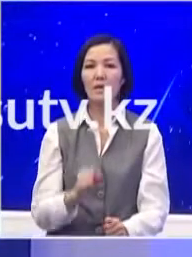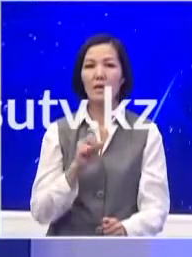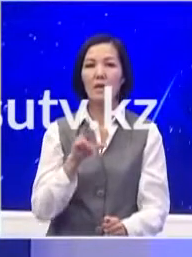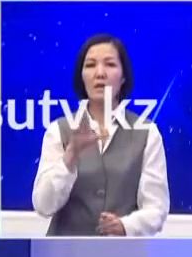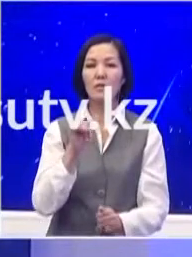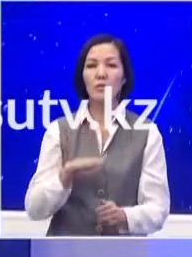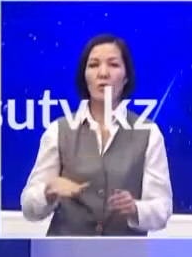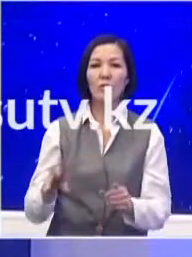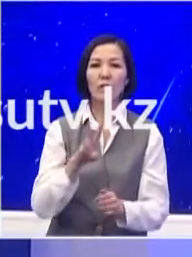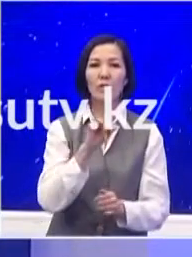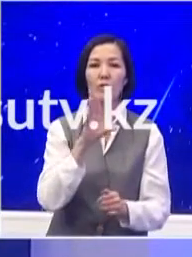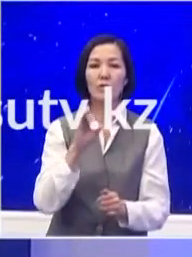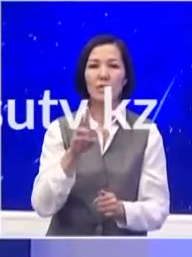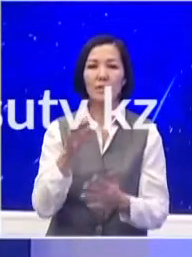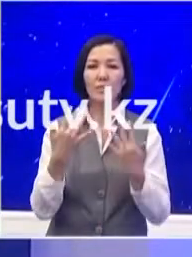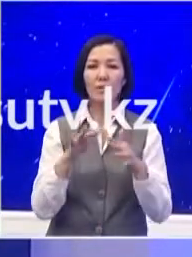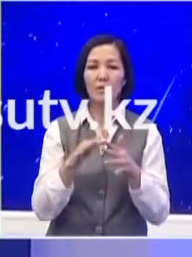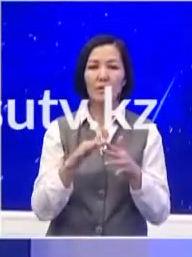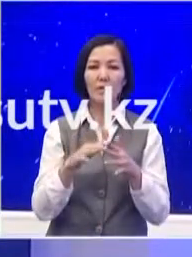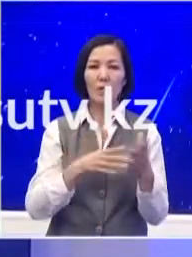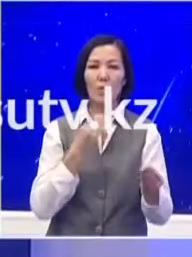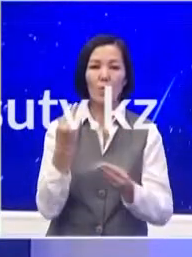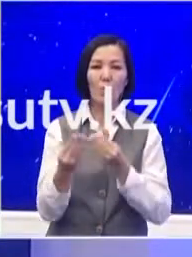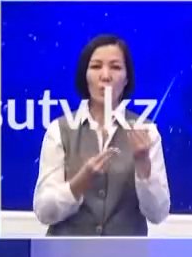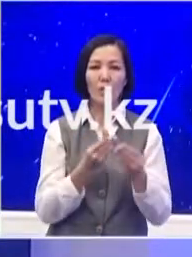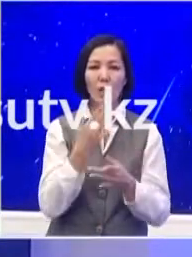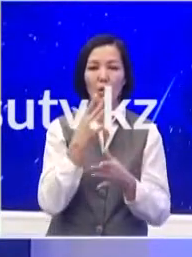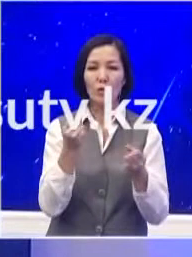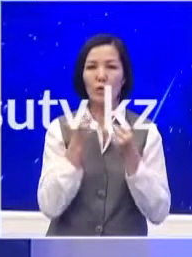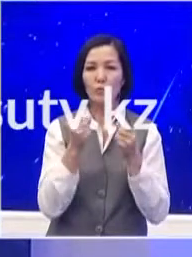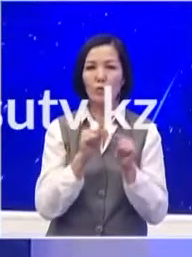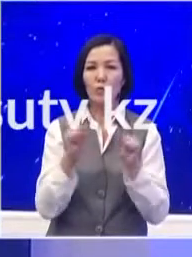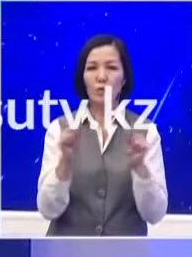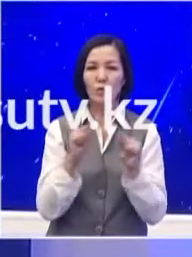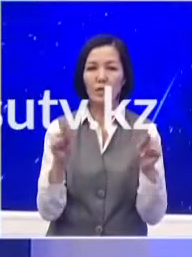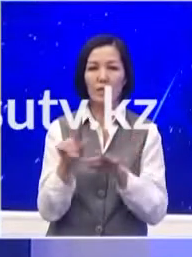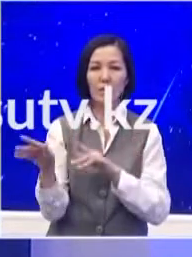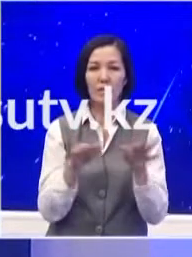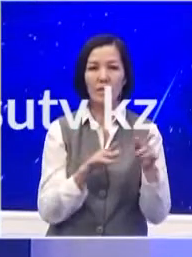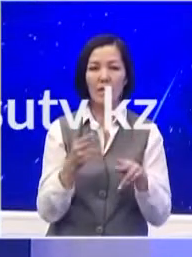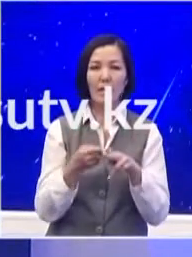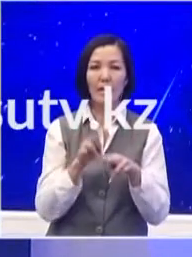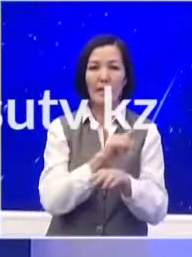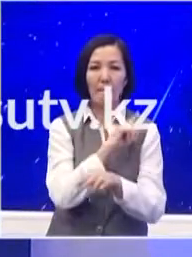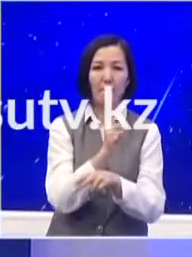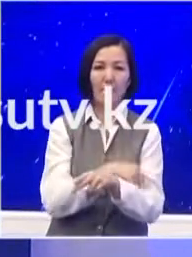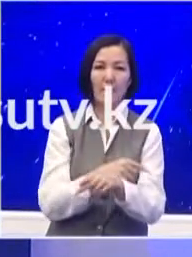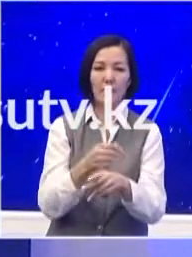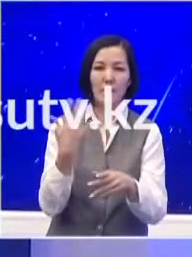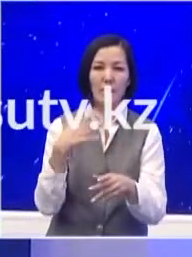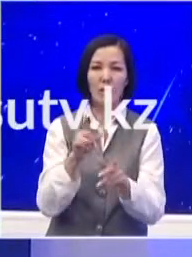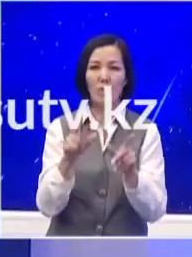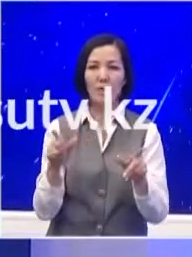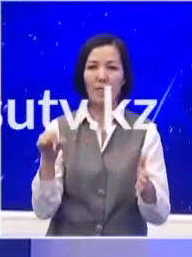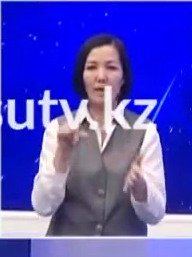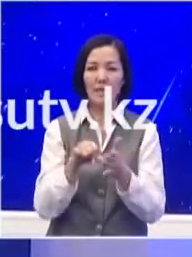Ақсу ауданы Нұрсұлтан Есеболатов ауылында көкпар тартысы өтті. Ұлт спортын ұлықтаған дәстүрлі шараға облыстың ең мықты 50-ге тарта көкпаршысы